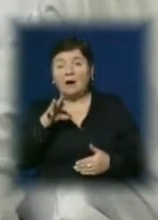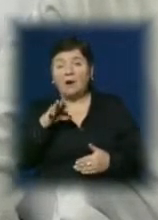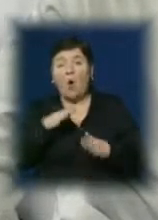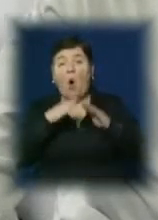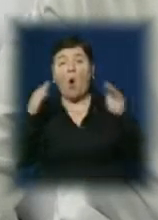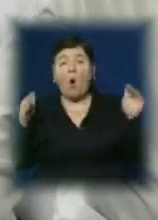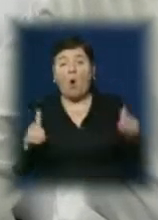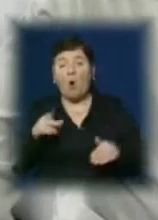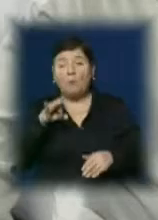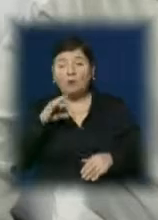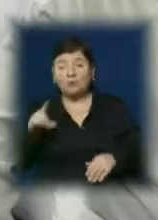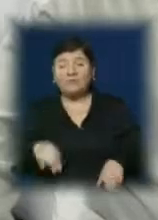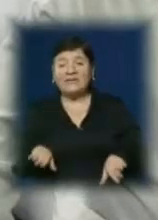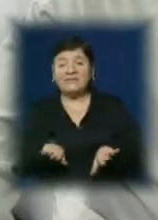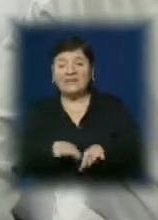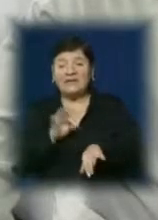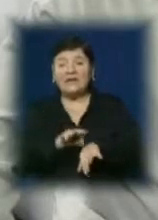втручання.